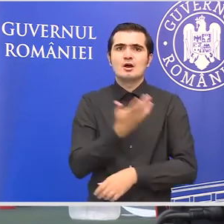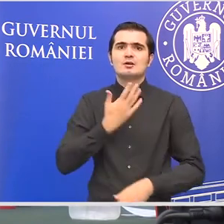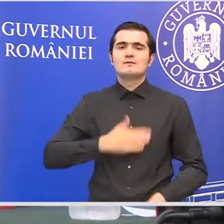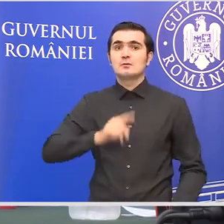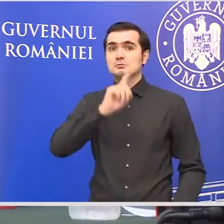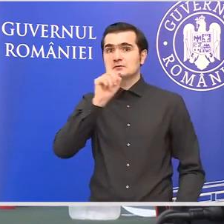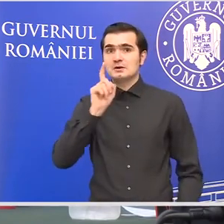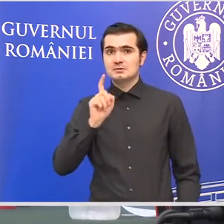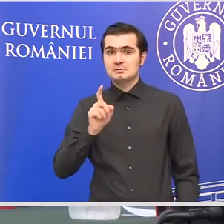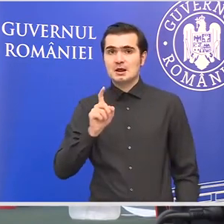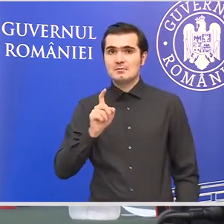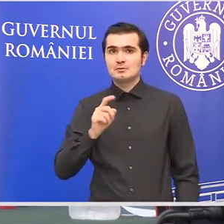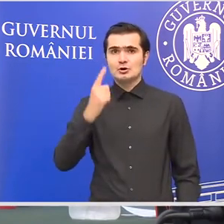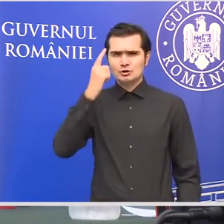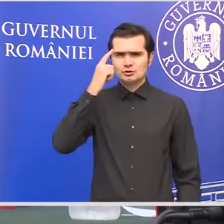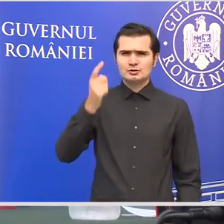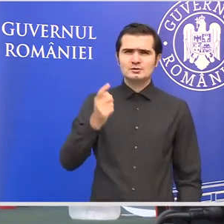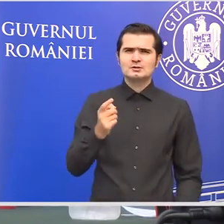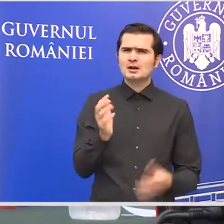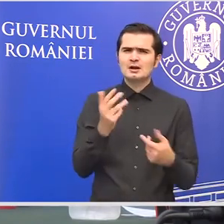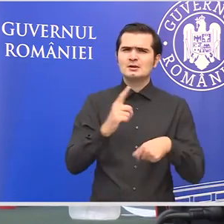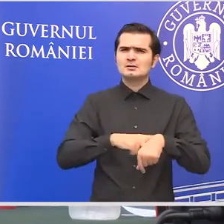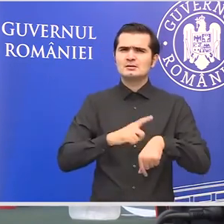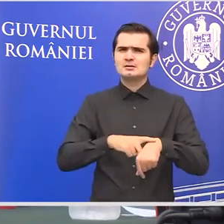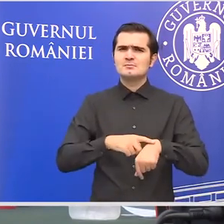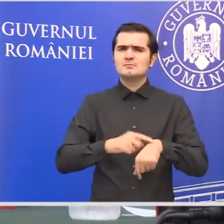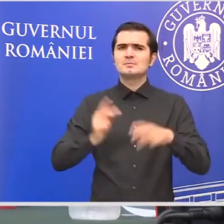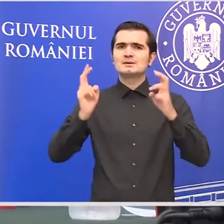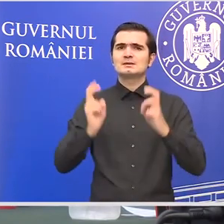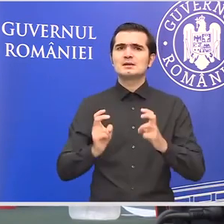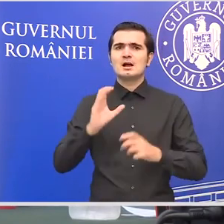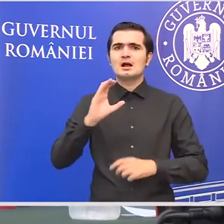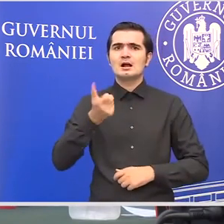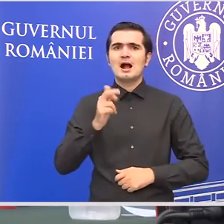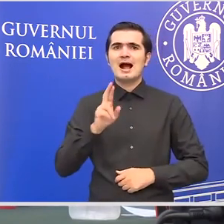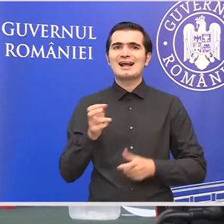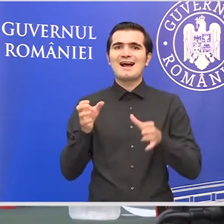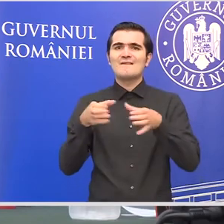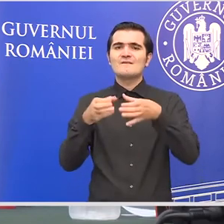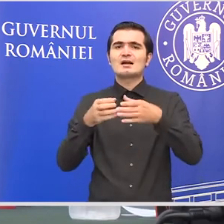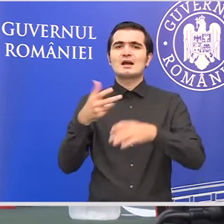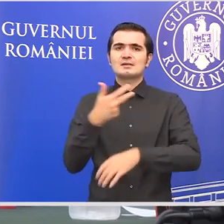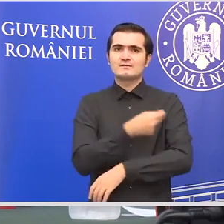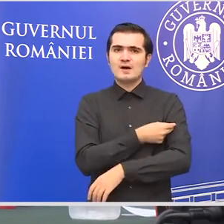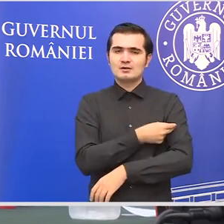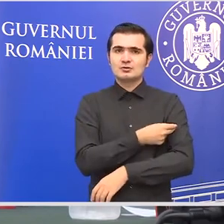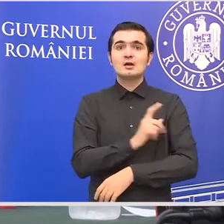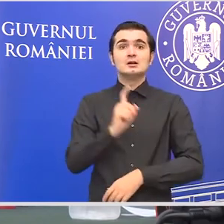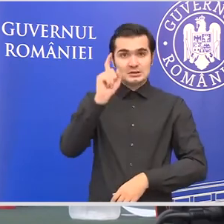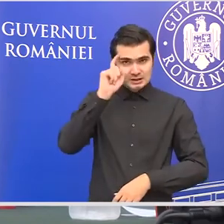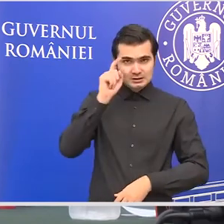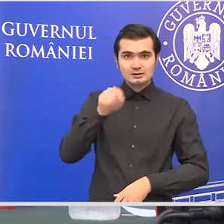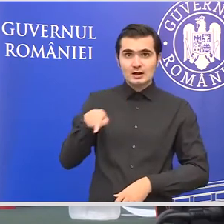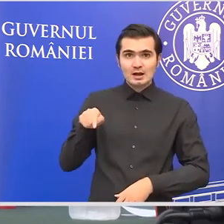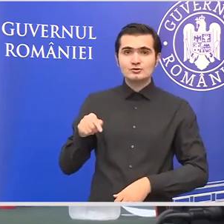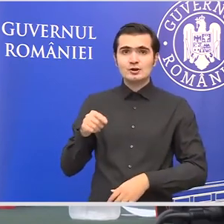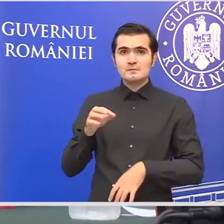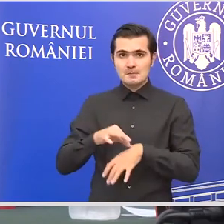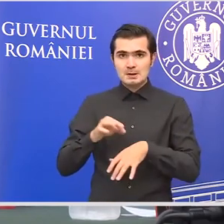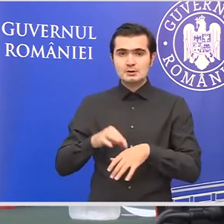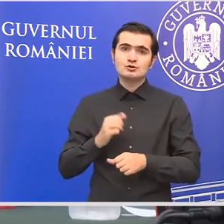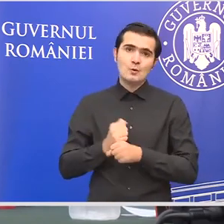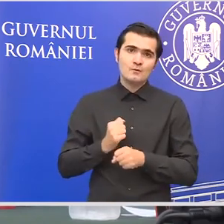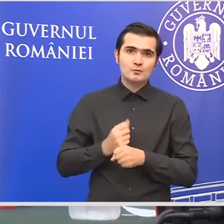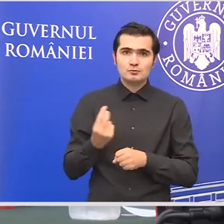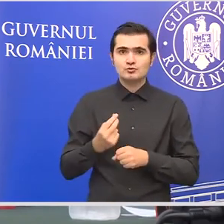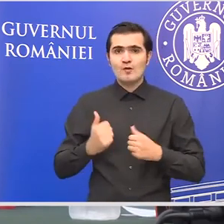spuneți dacă știți cam cât stă o astfel de caravană acolo și dacă considerați că s-au făcut eforturile necesare de vaccinare